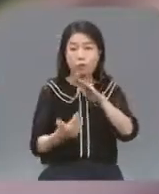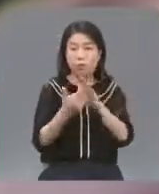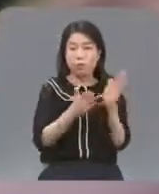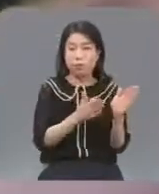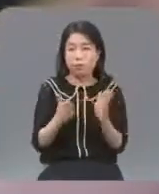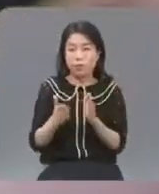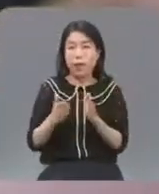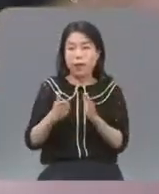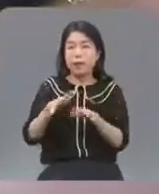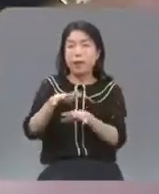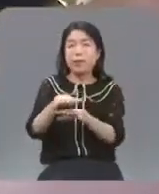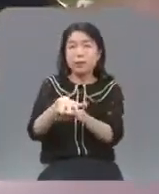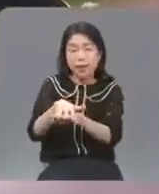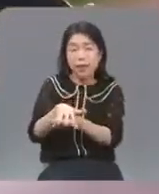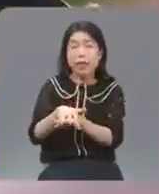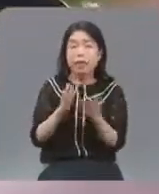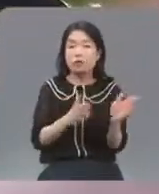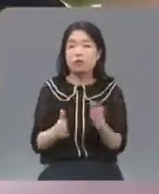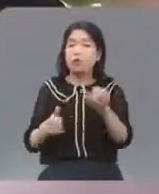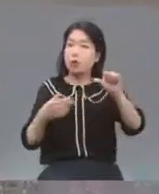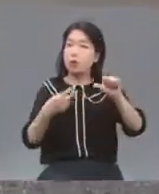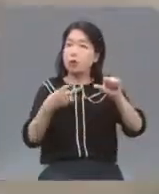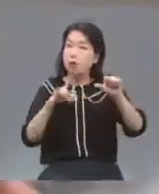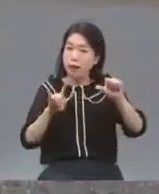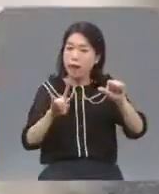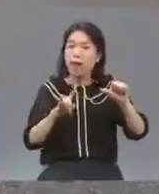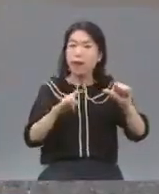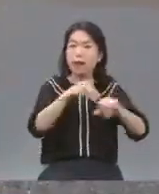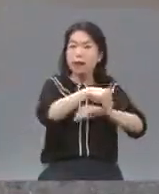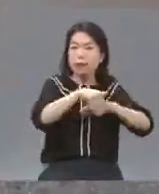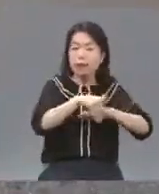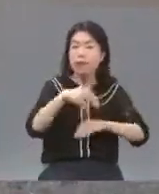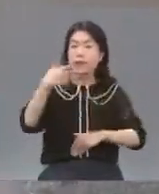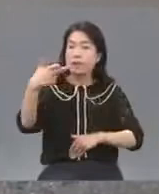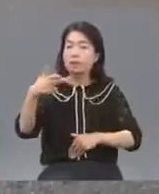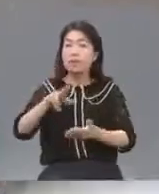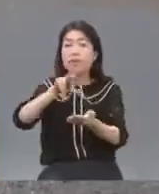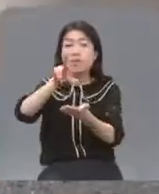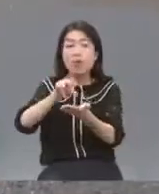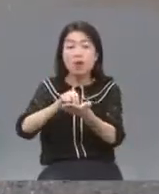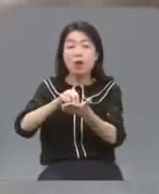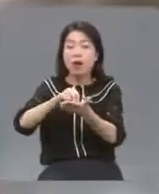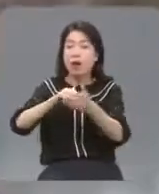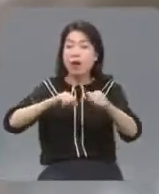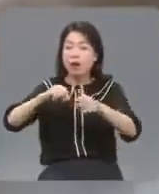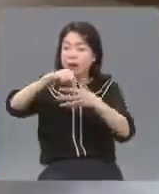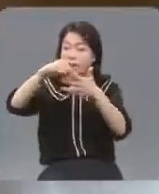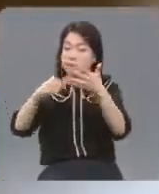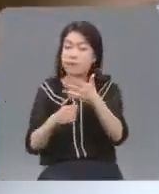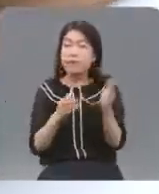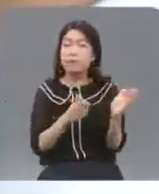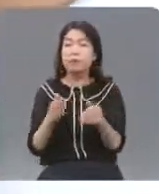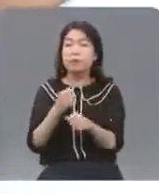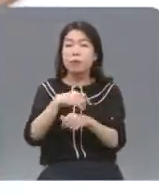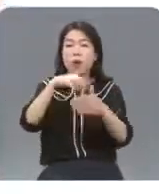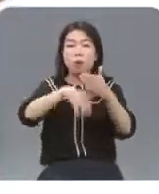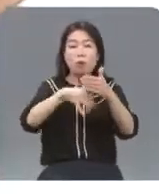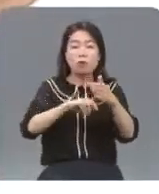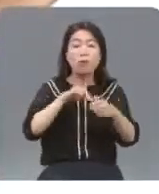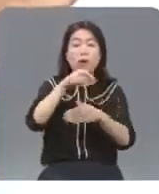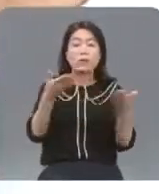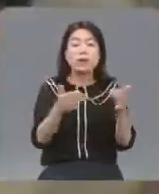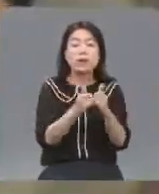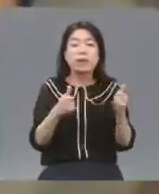대응체계 확립 등 5대 전략 17개 중 쯤 화제를 수립해 씁니다 특히 공사장 야외 근로자와